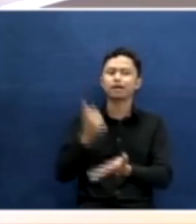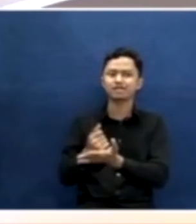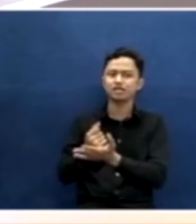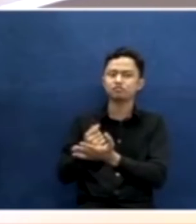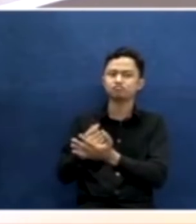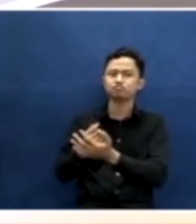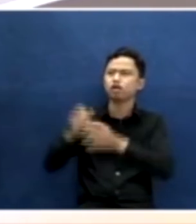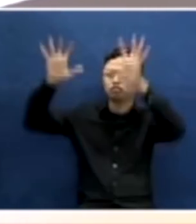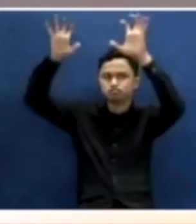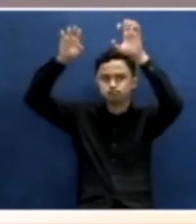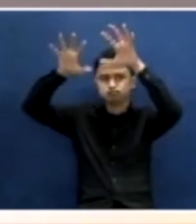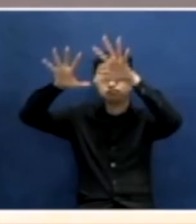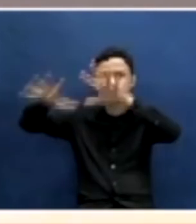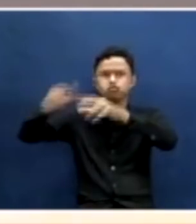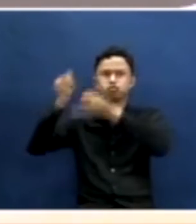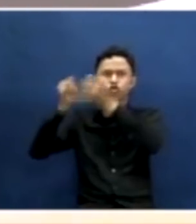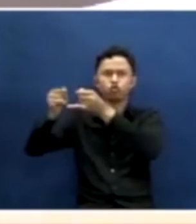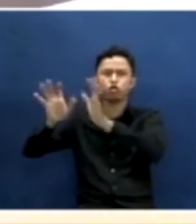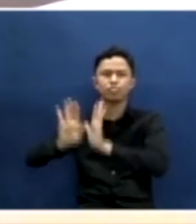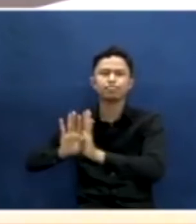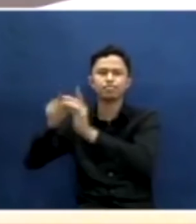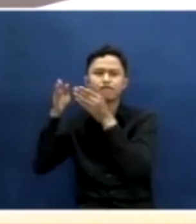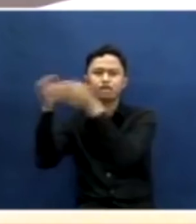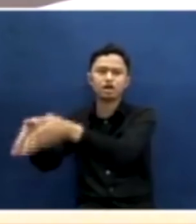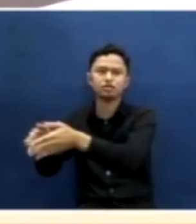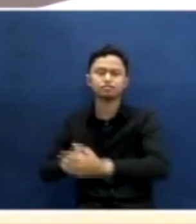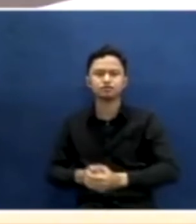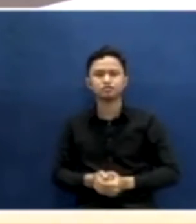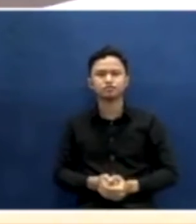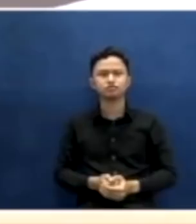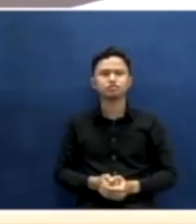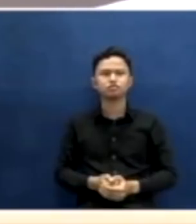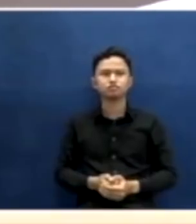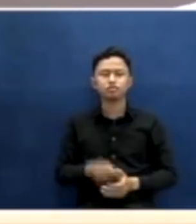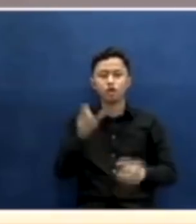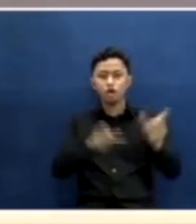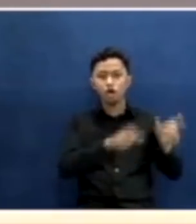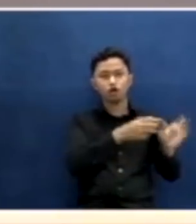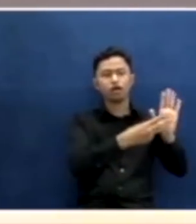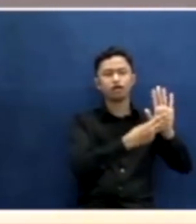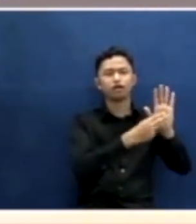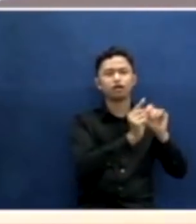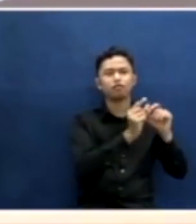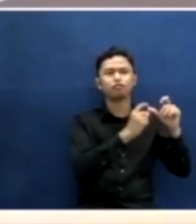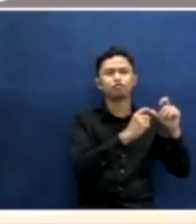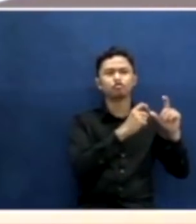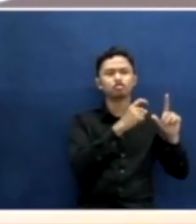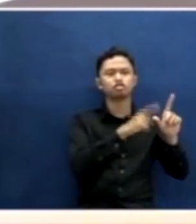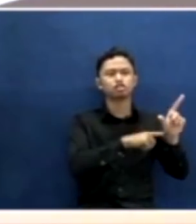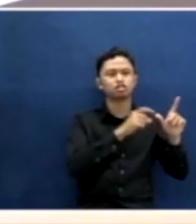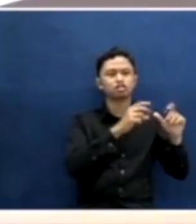lalu mereka membuat narasi mereka membuat pemberitaan mereka datang dan berdialog dengan para sahabat perhatikan salah satu